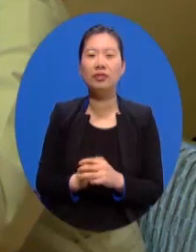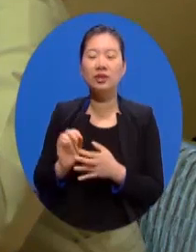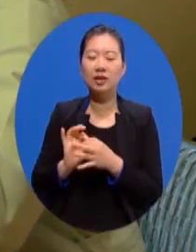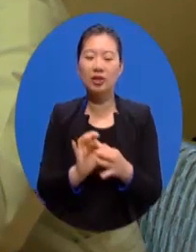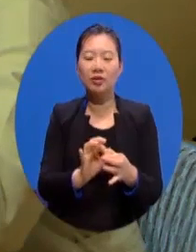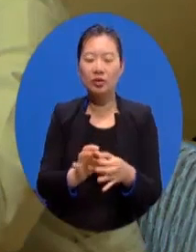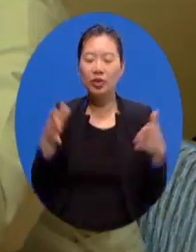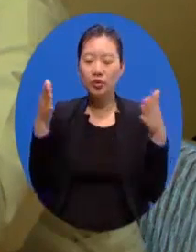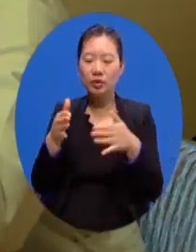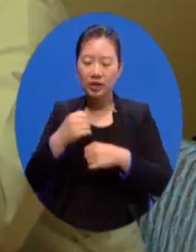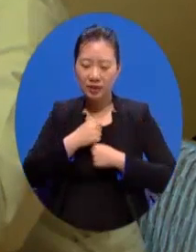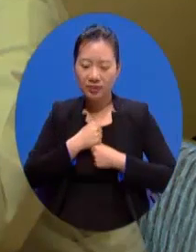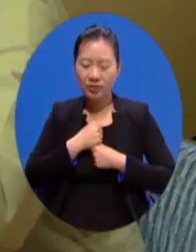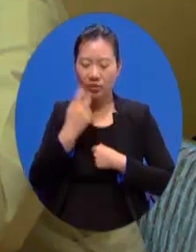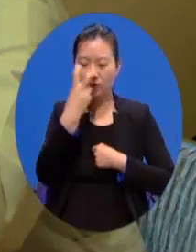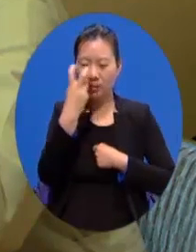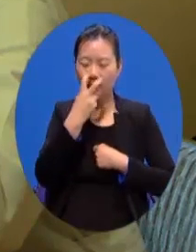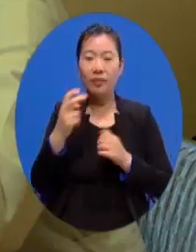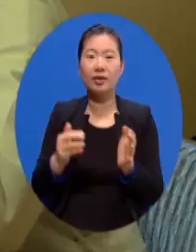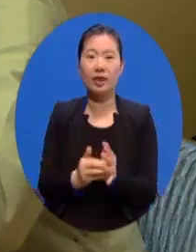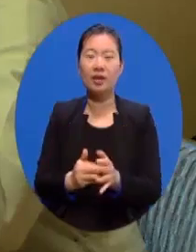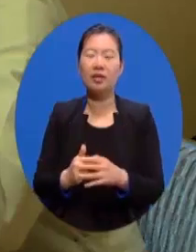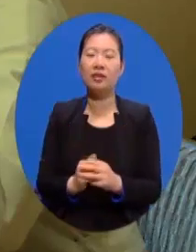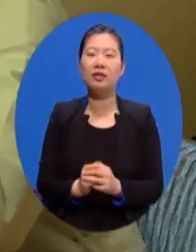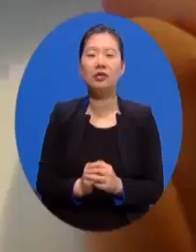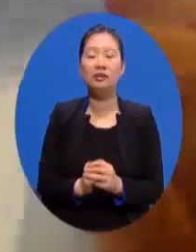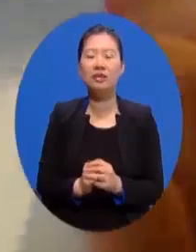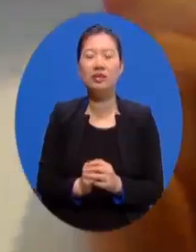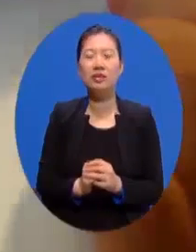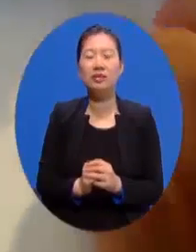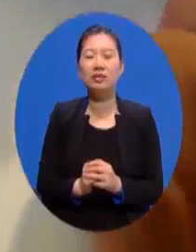이어진 주의 집중력 검사.